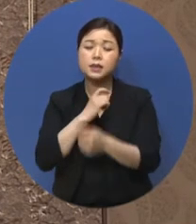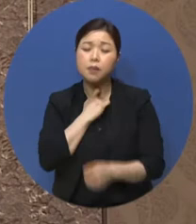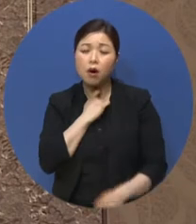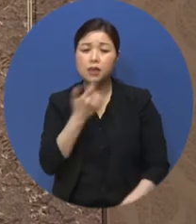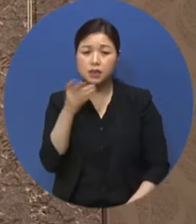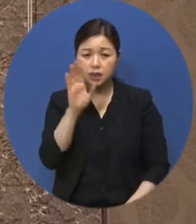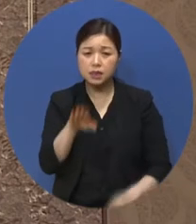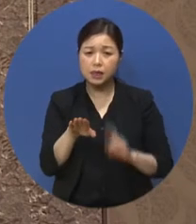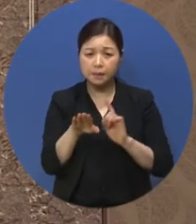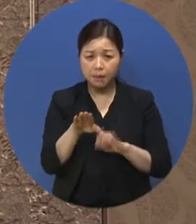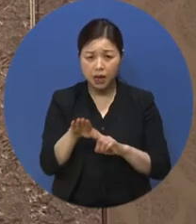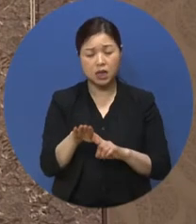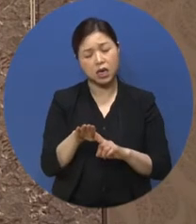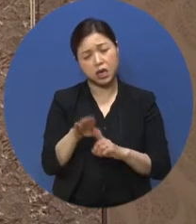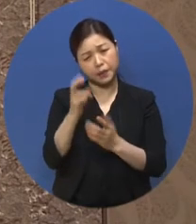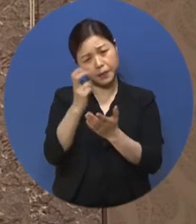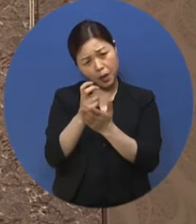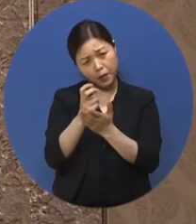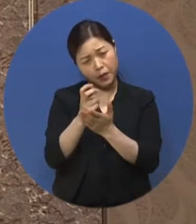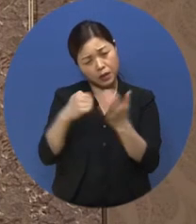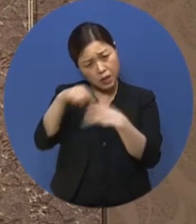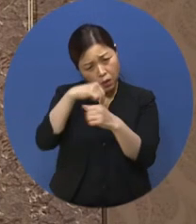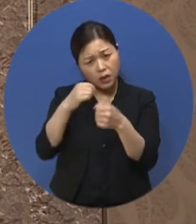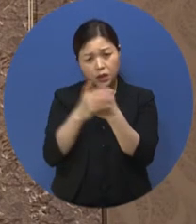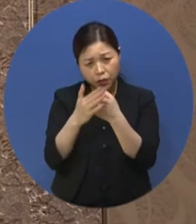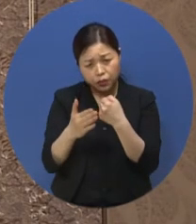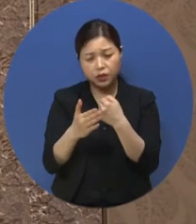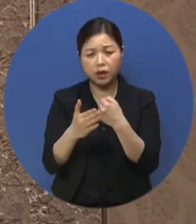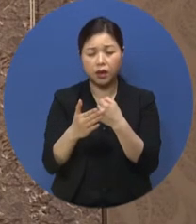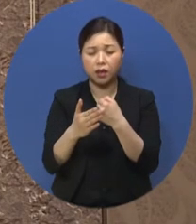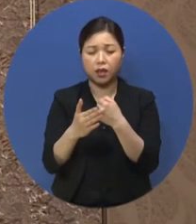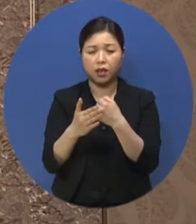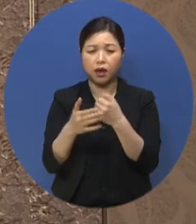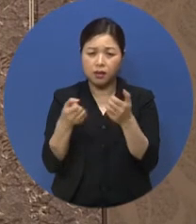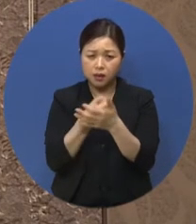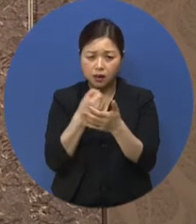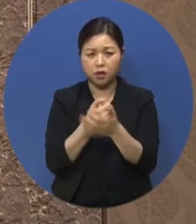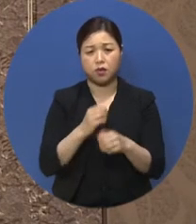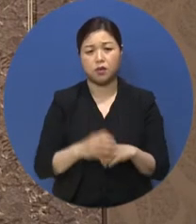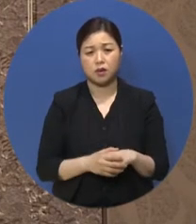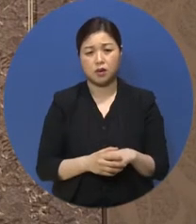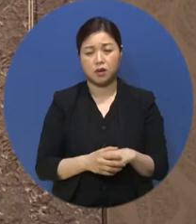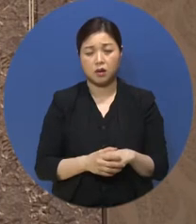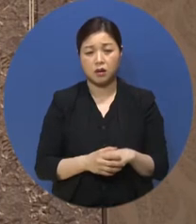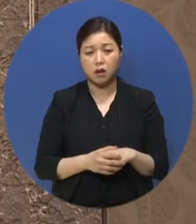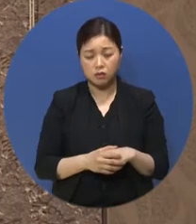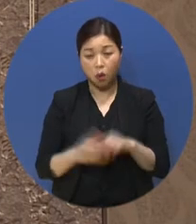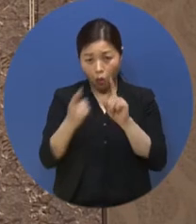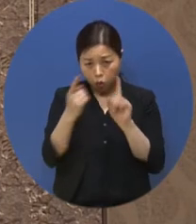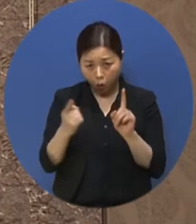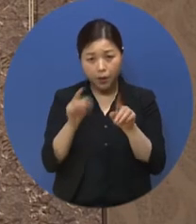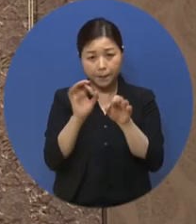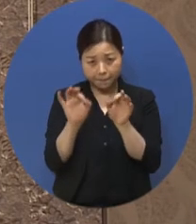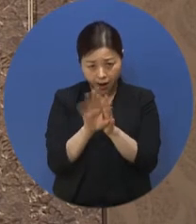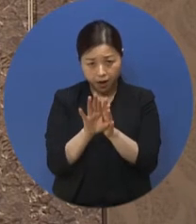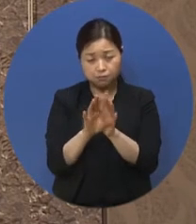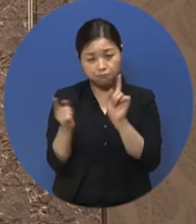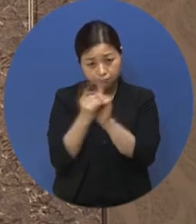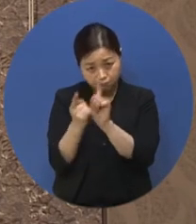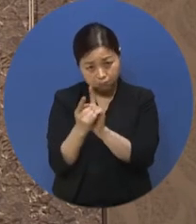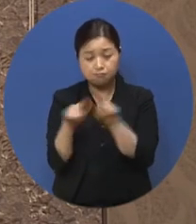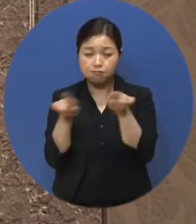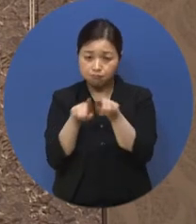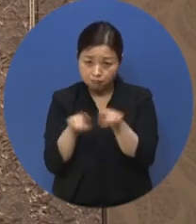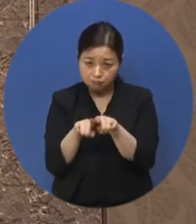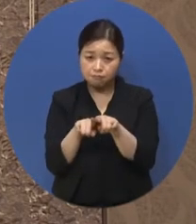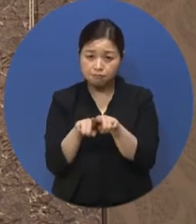그런 부분들이 참 안타까운 실정이에요. 그게 빨리 진짜 뭐 거리두기도 좀 완화되고 우리가 백신 지금 맞고 있는데